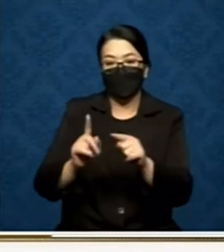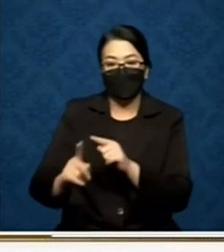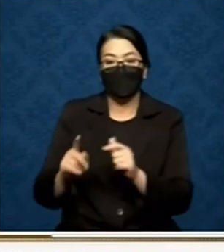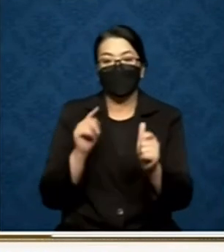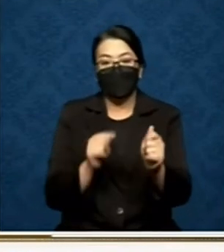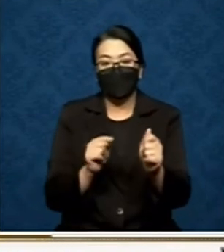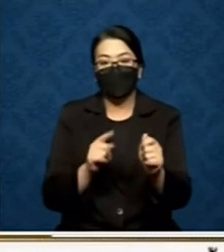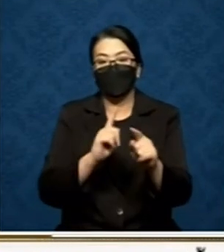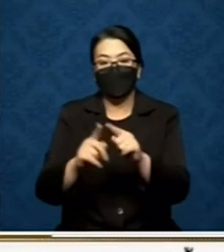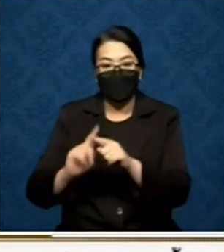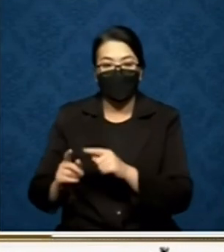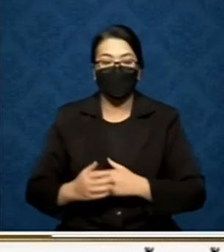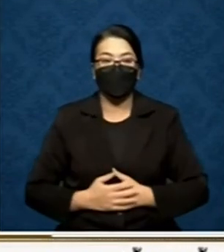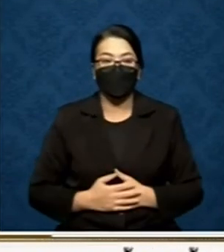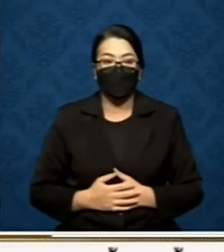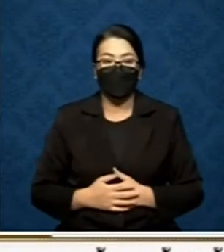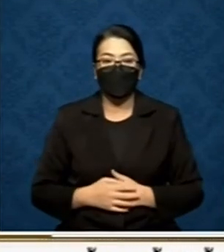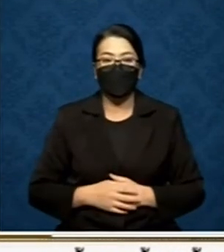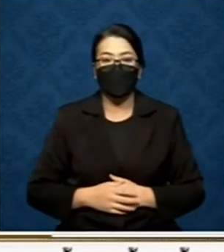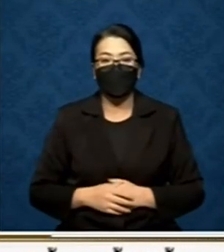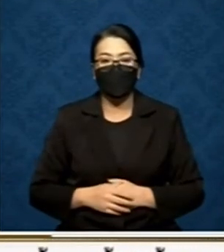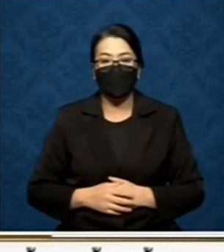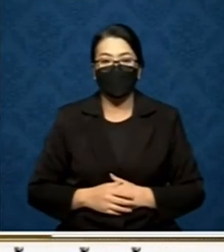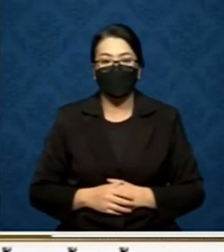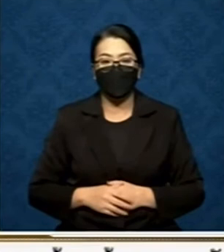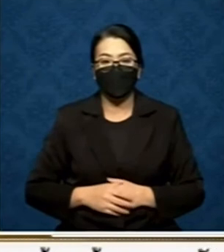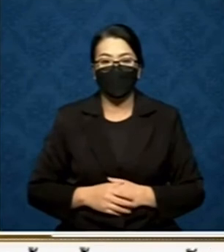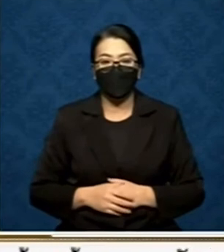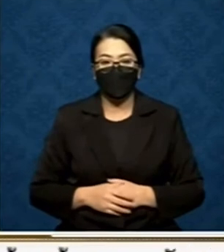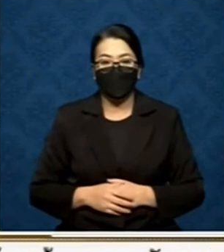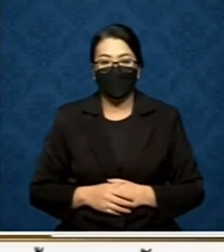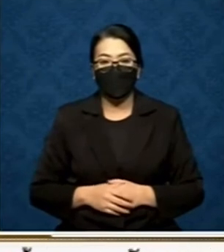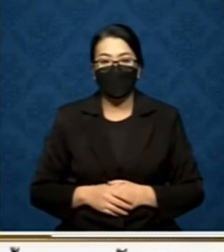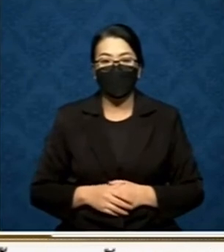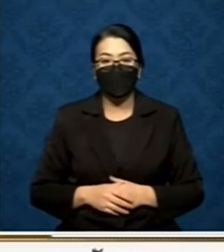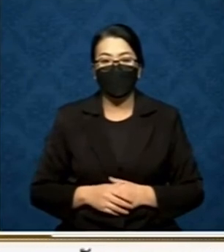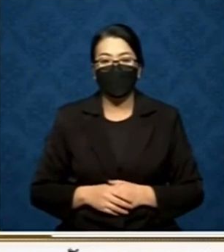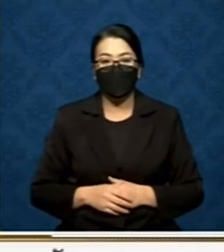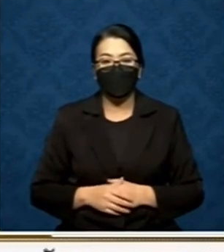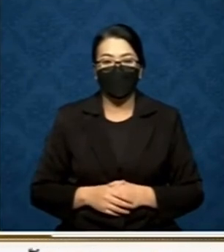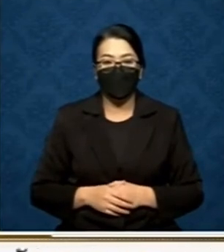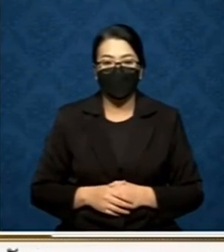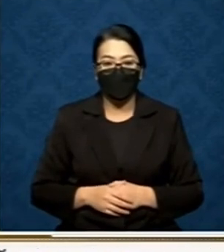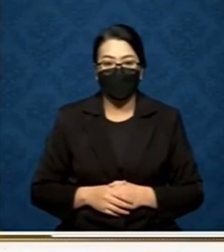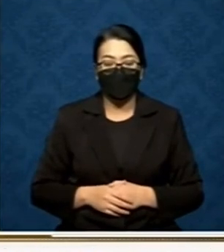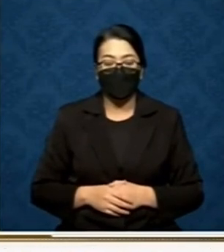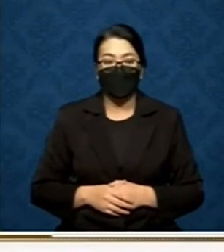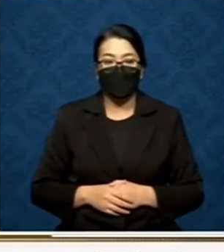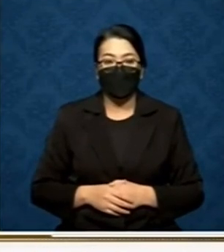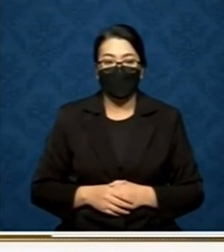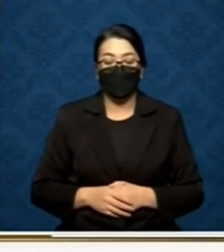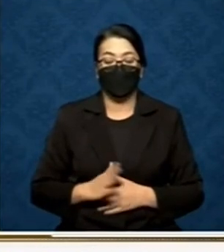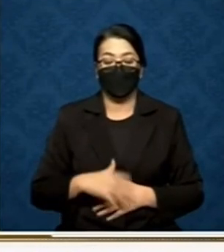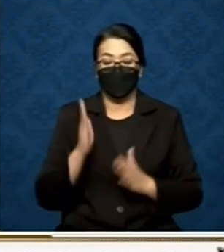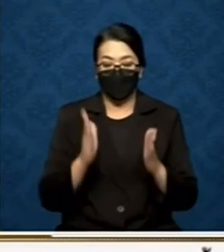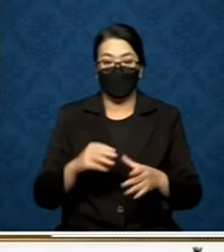เขาคนที่นะครับจะสามารถแก้ไขปัญหาที่ดีที่สุดในขณะนี้ก็คือว่าคนที่อยู่ในท้องถิ่น